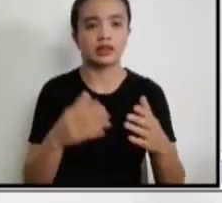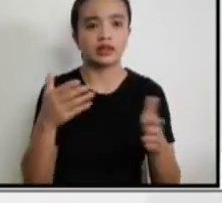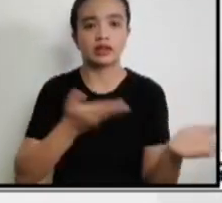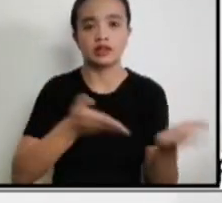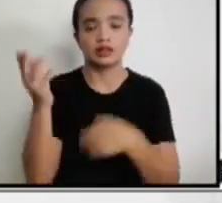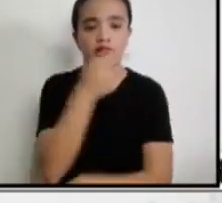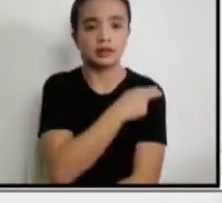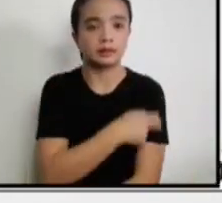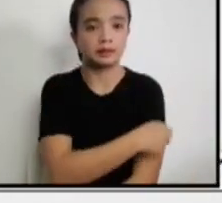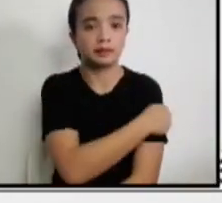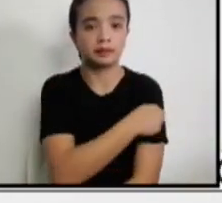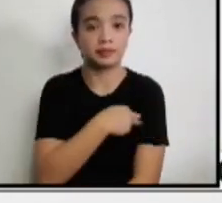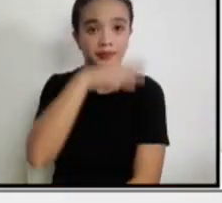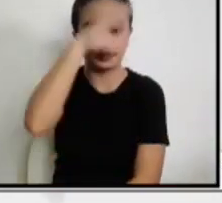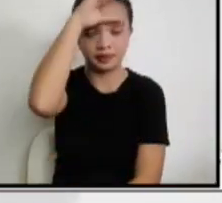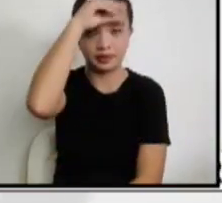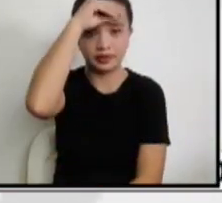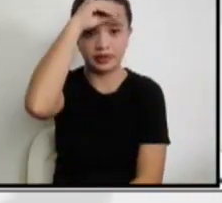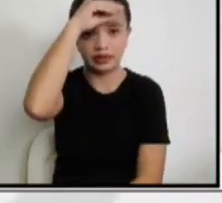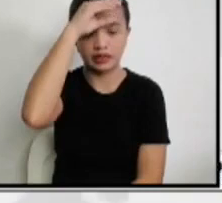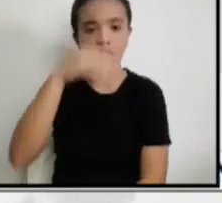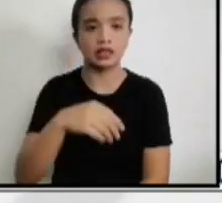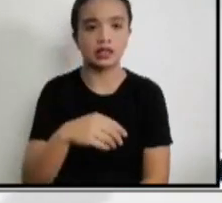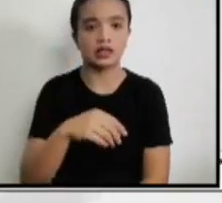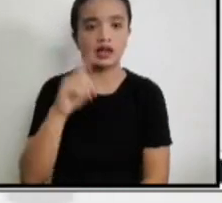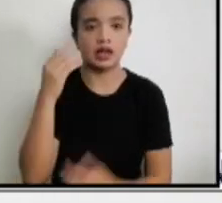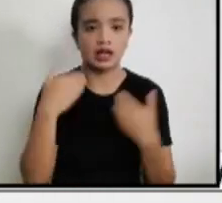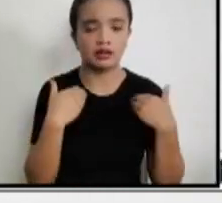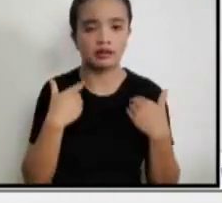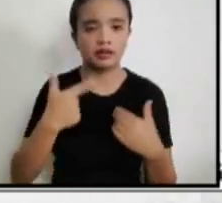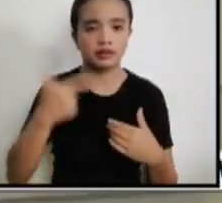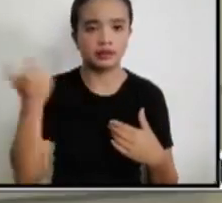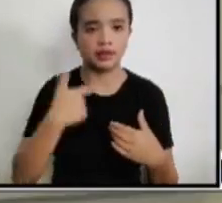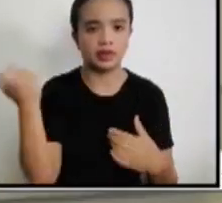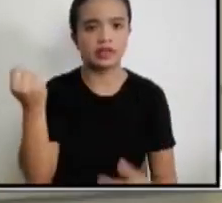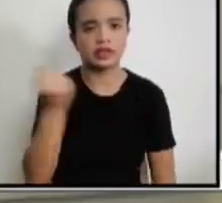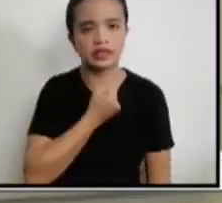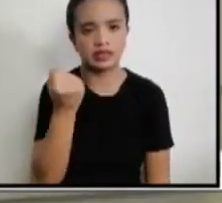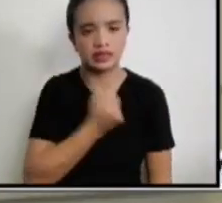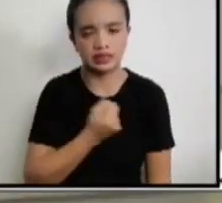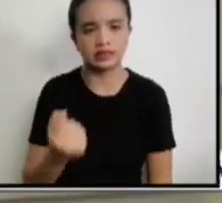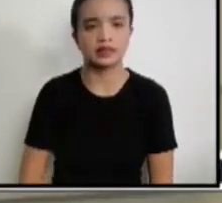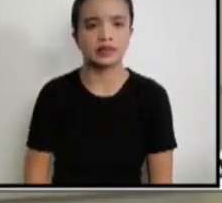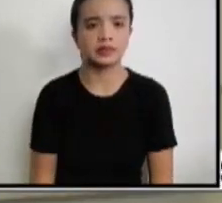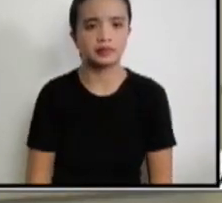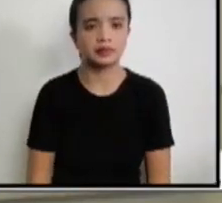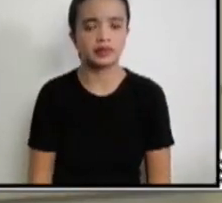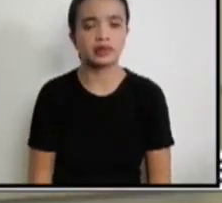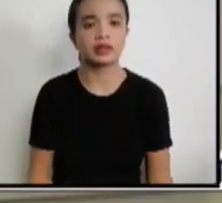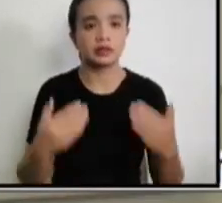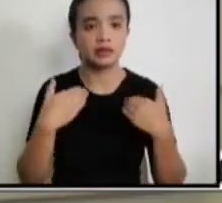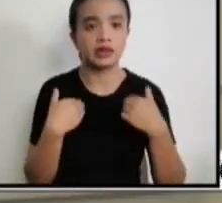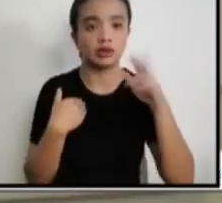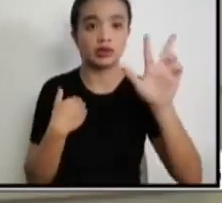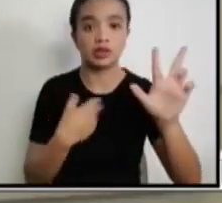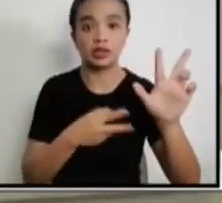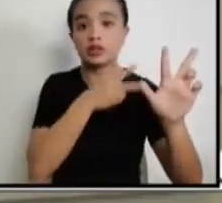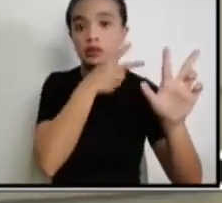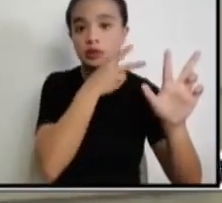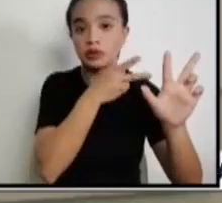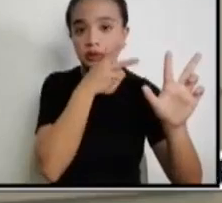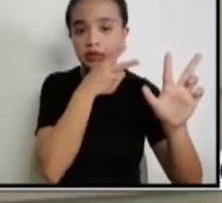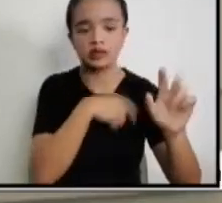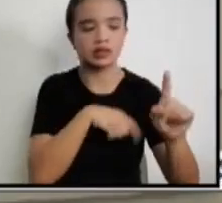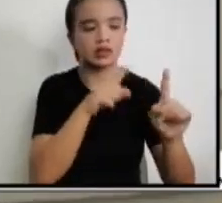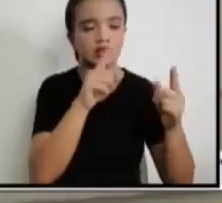lalaking biktima na nagtamo ng tama ng baril at mga saksak sa katawan. Mayroon tayong tatlong suspect dito. Isa ay nakasakay sa